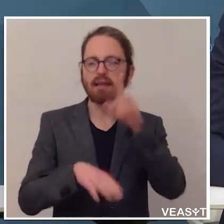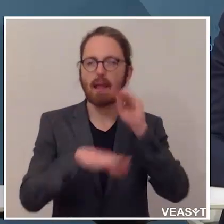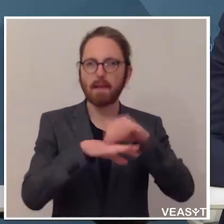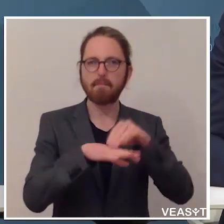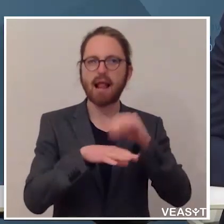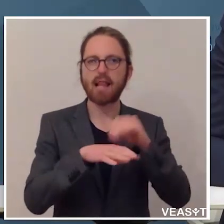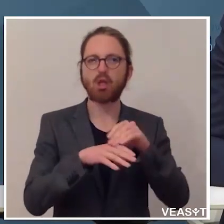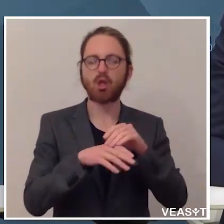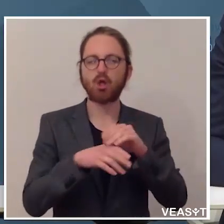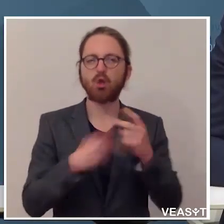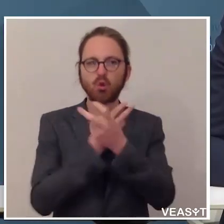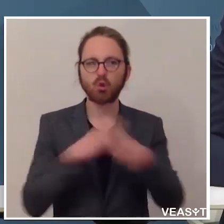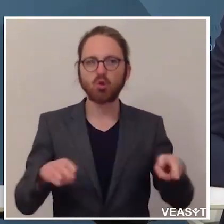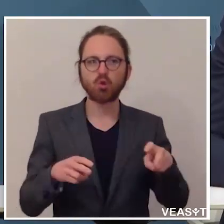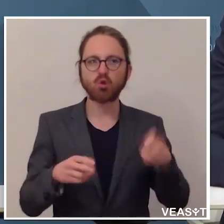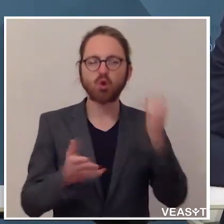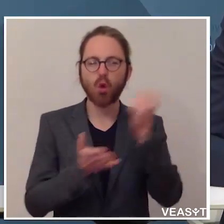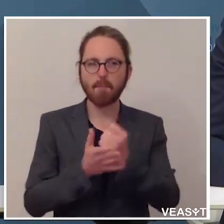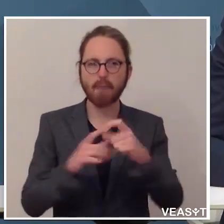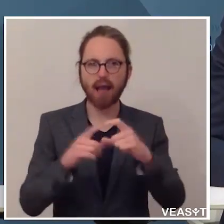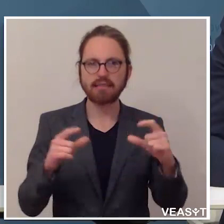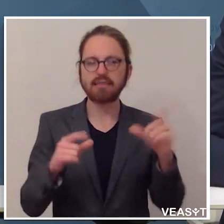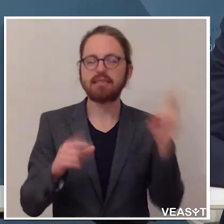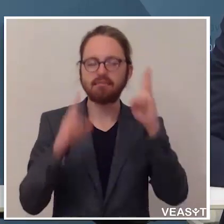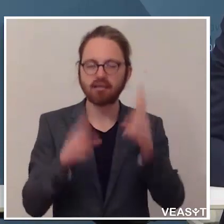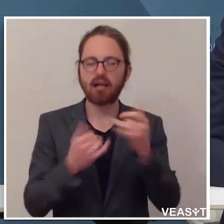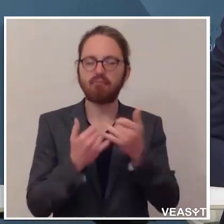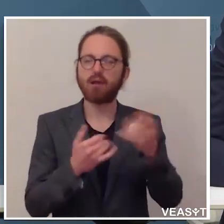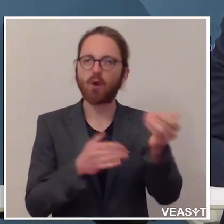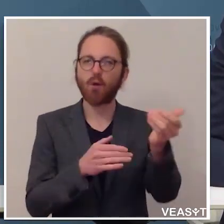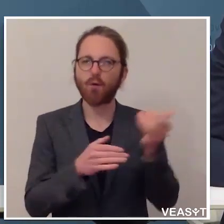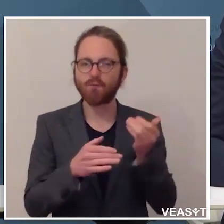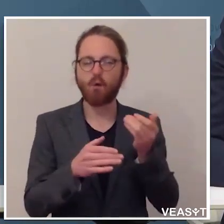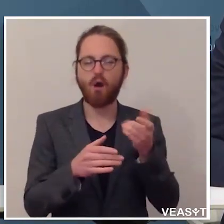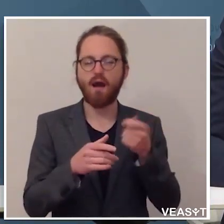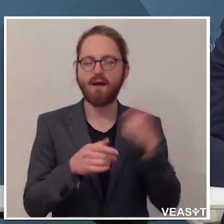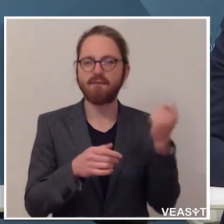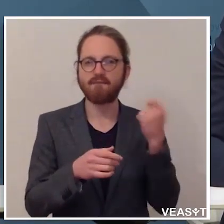Chance, die Fahrkarten bereits im Vorfeld zu kaufen, eben über den Südtirol-Pass,